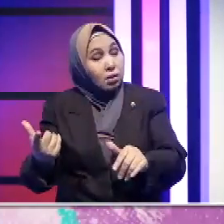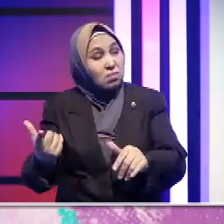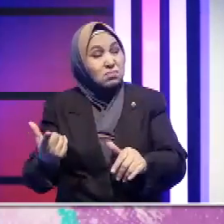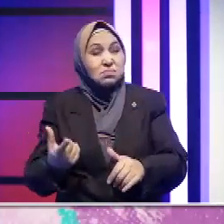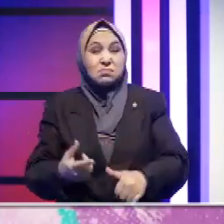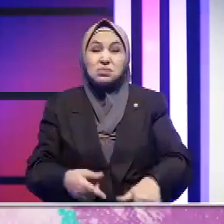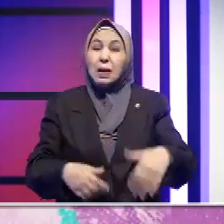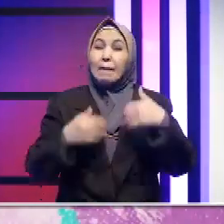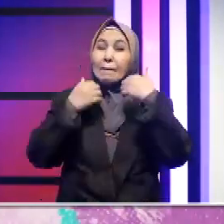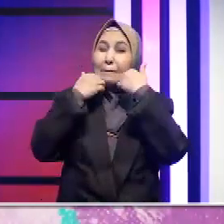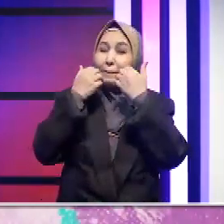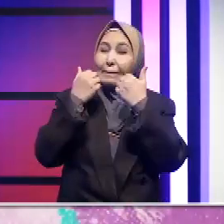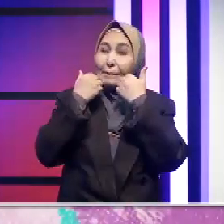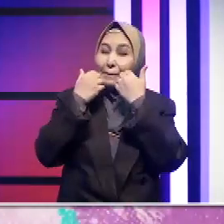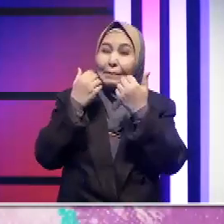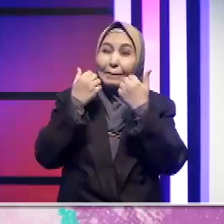bye bye